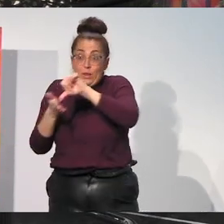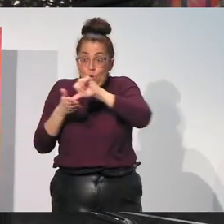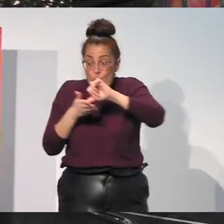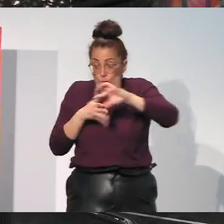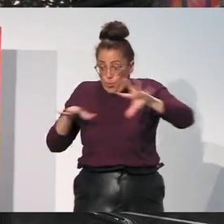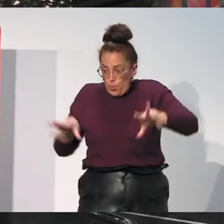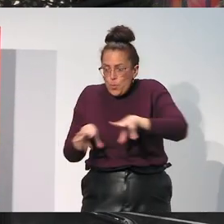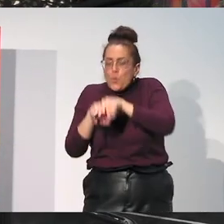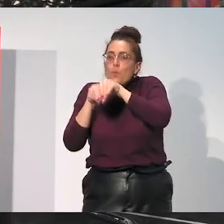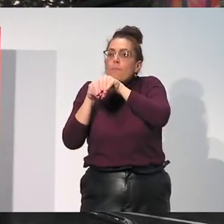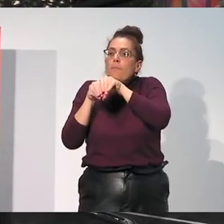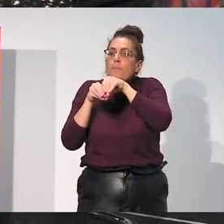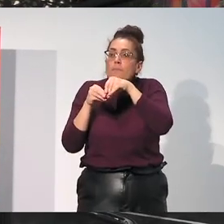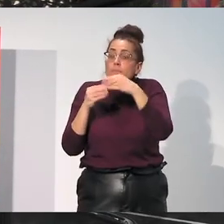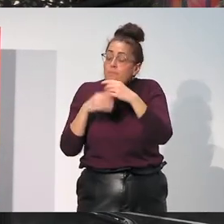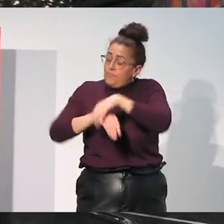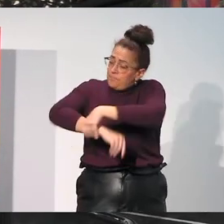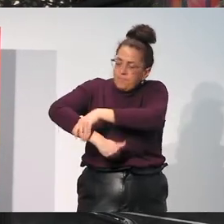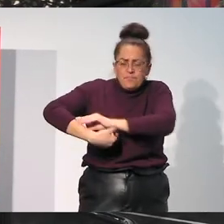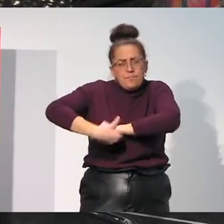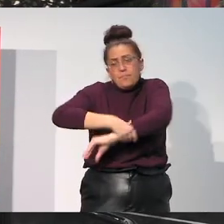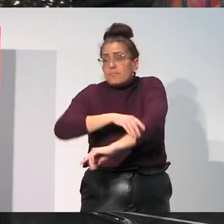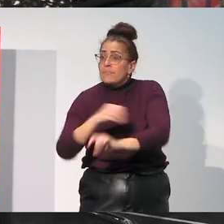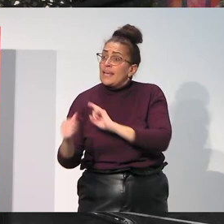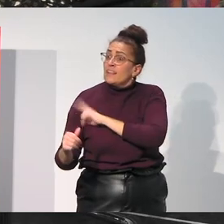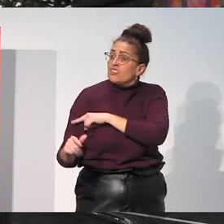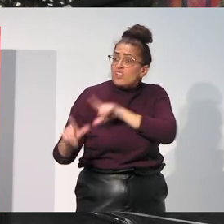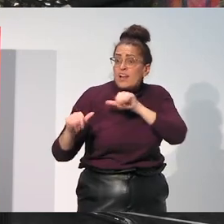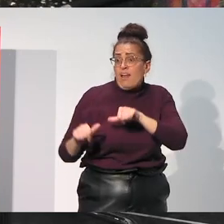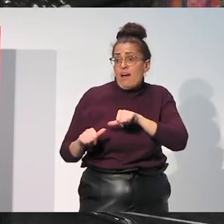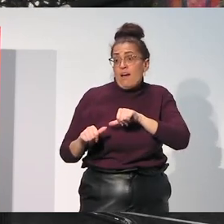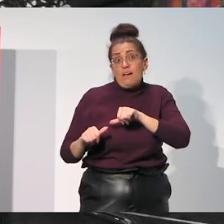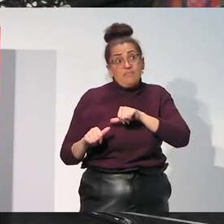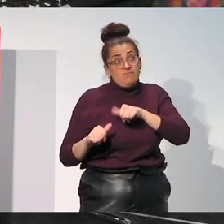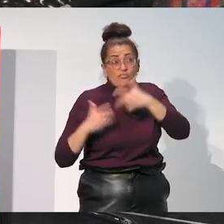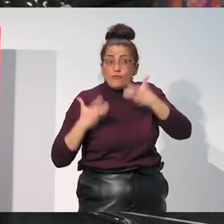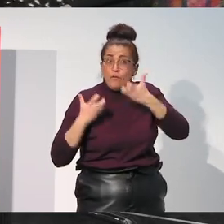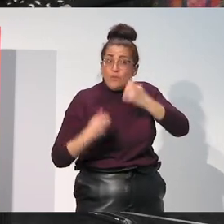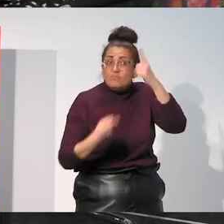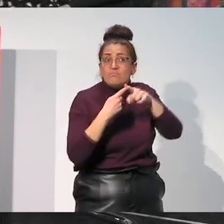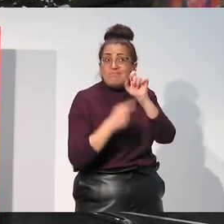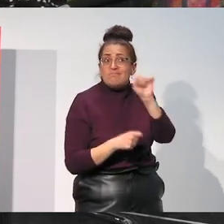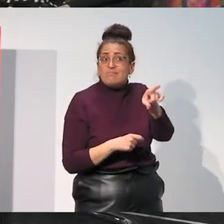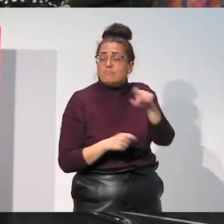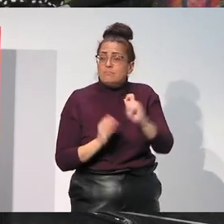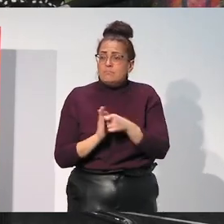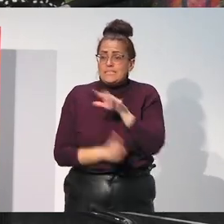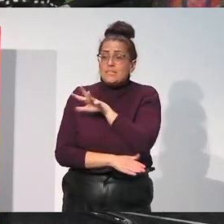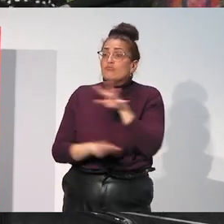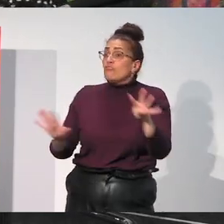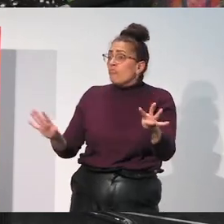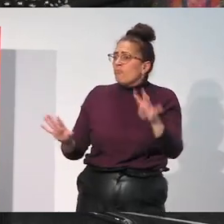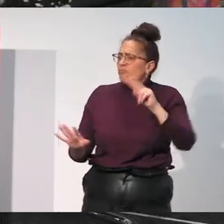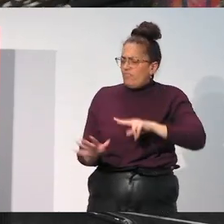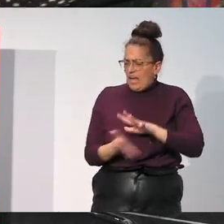faut appliquer ma force et mes ressources. Donc c'est un texte de Noces en 59, il a 26 ans, il me